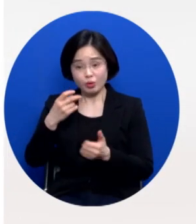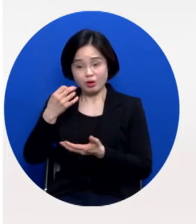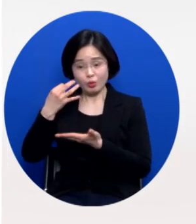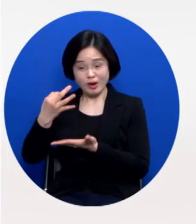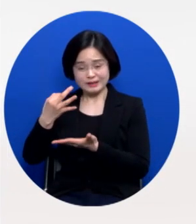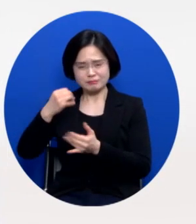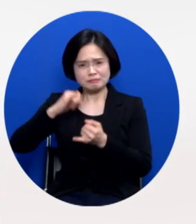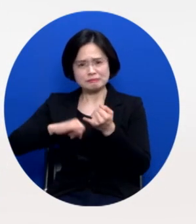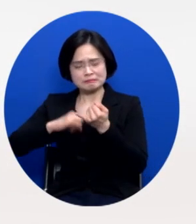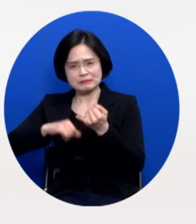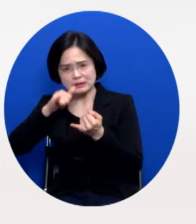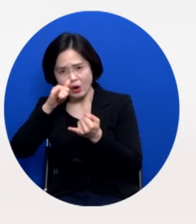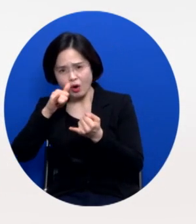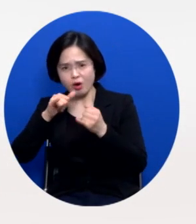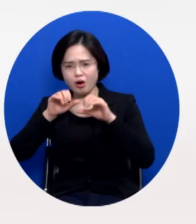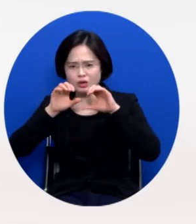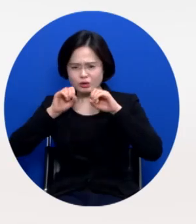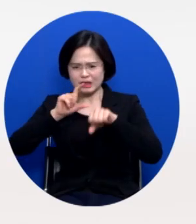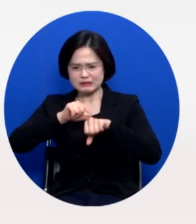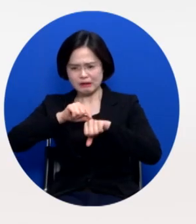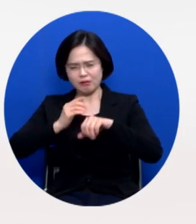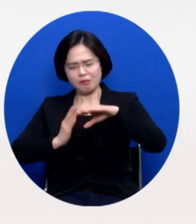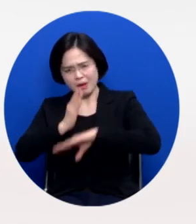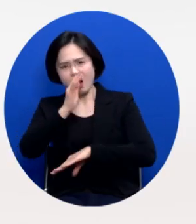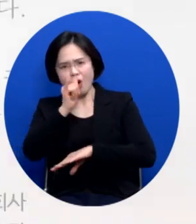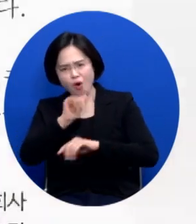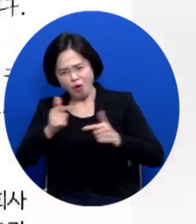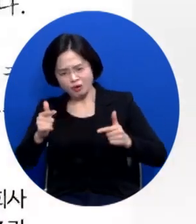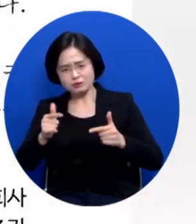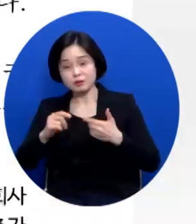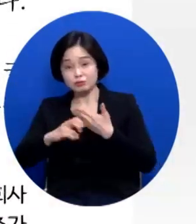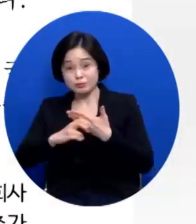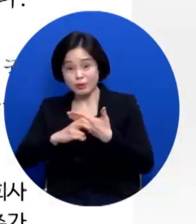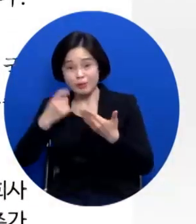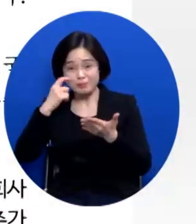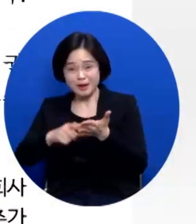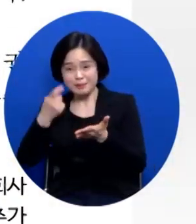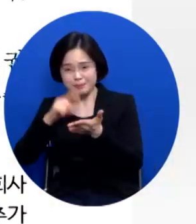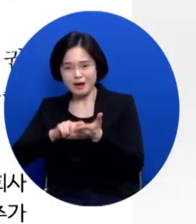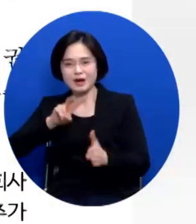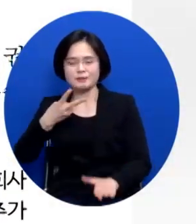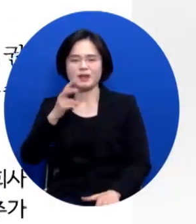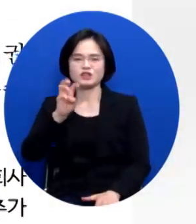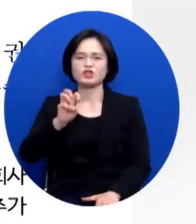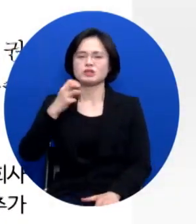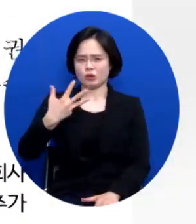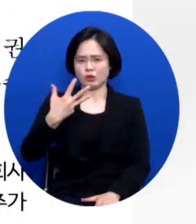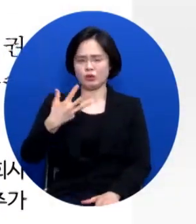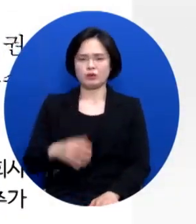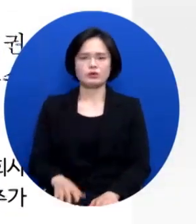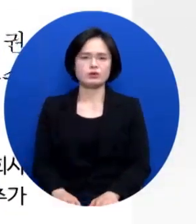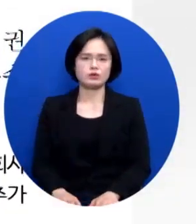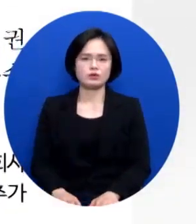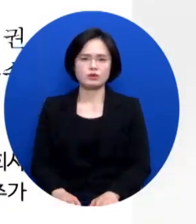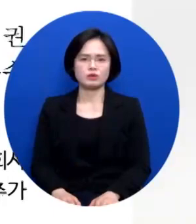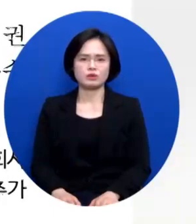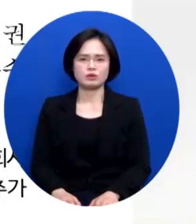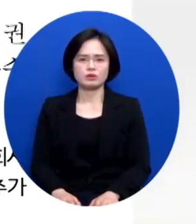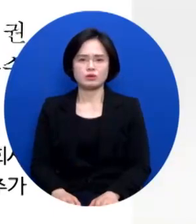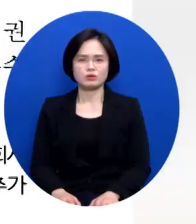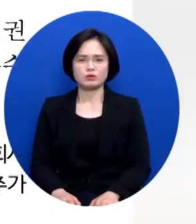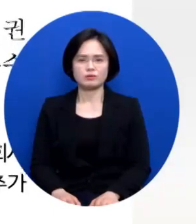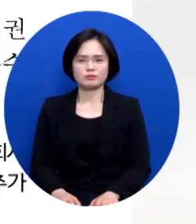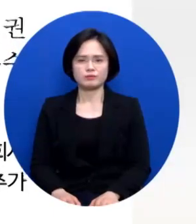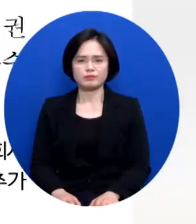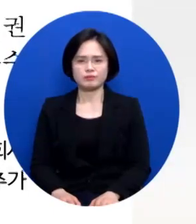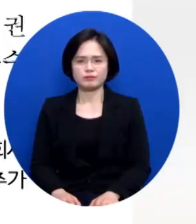한도 위반 등 총 238건의 노동관계법 위반 사항이 적발된 것으로 나타났습니다. 고용부는